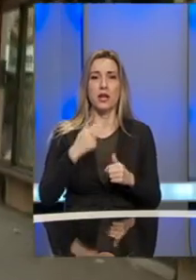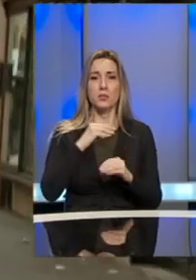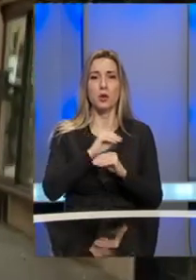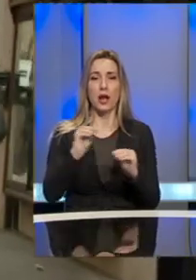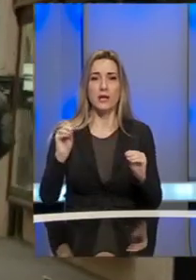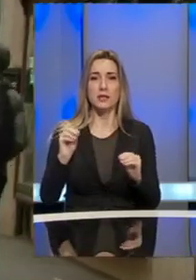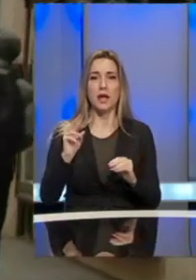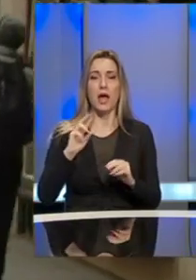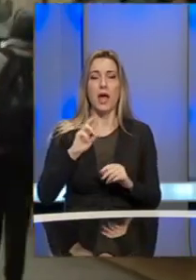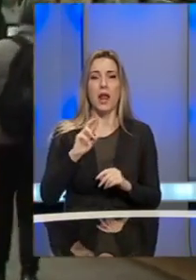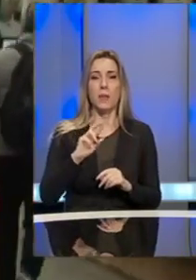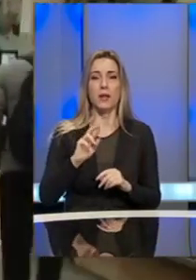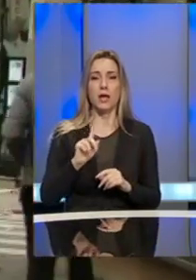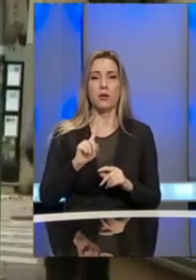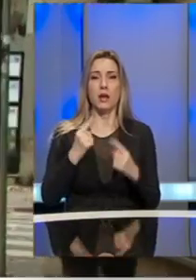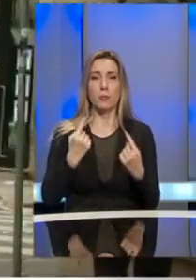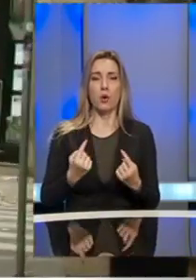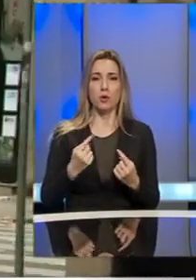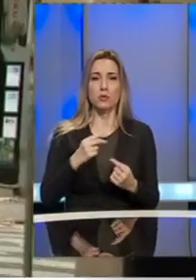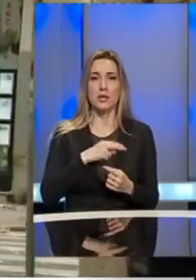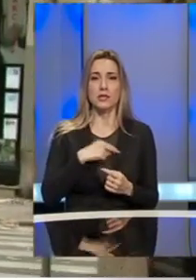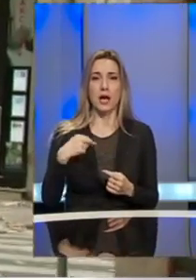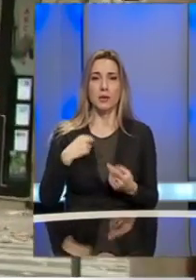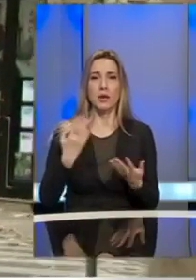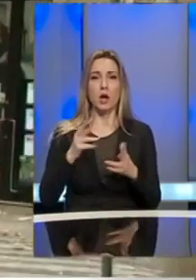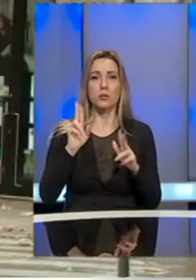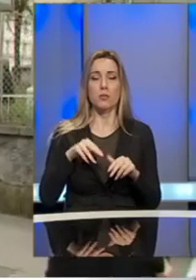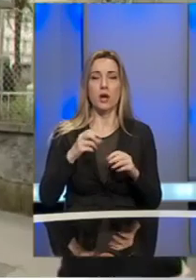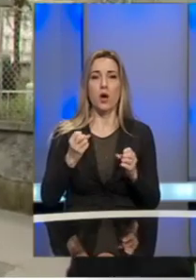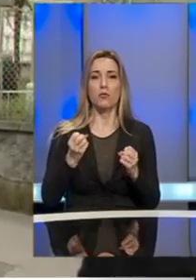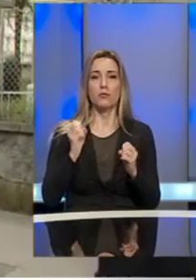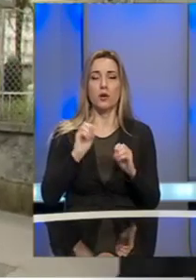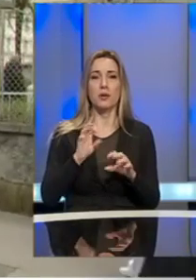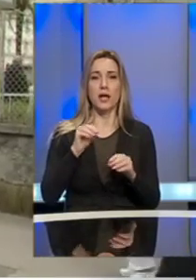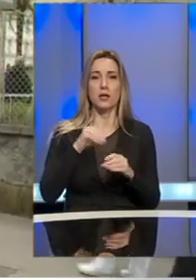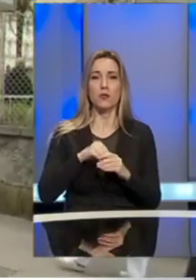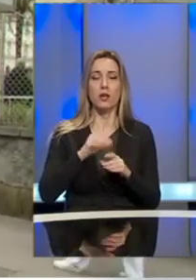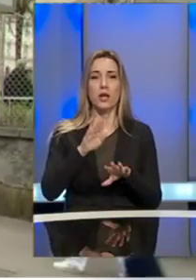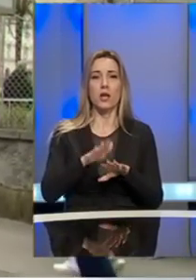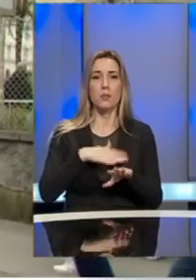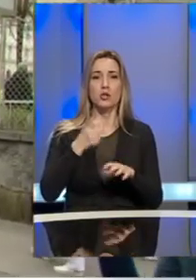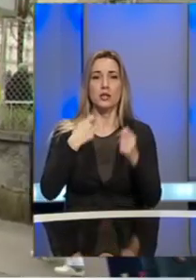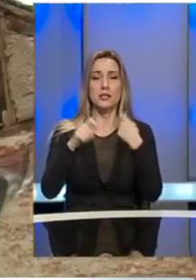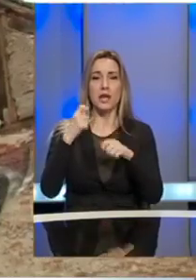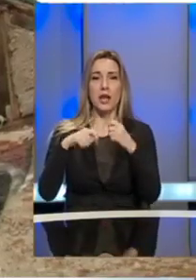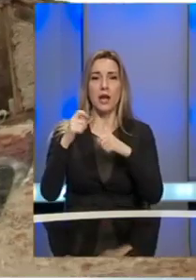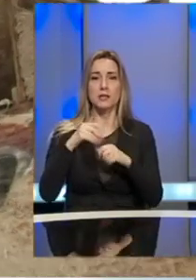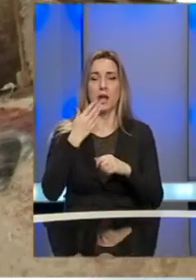proglasiti elementarnu nepogodu za grad Zagreb kako bi se mogao formirati fond i početi sanacija